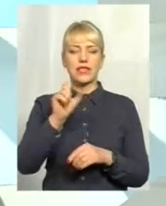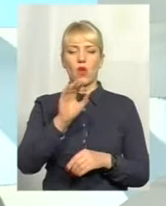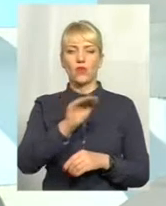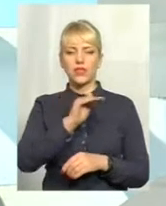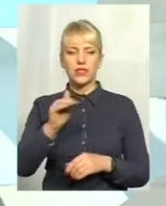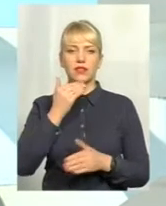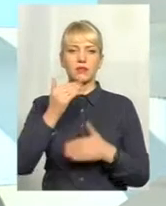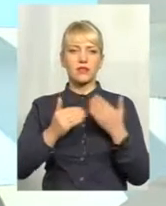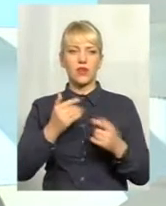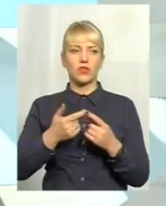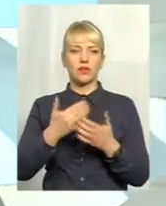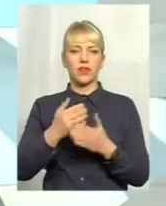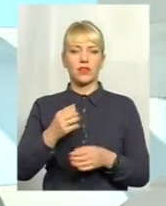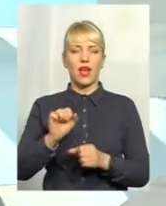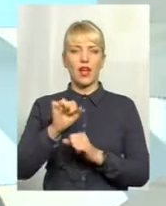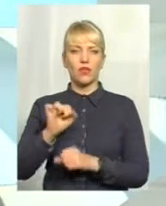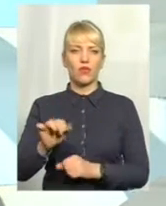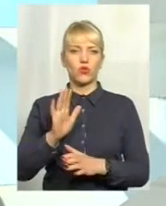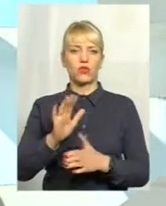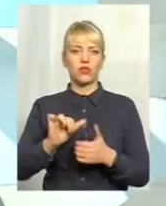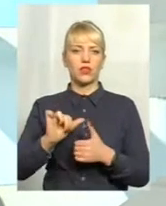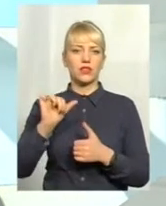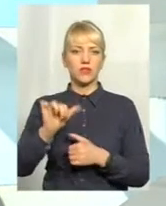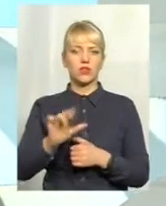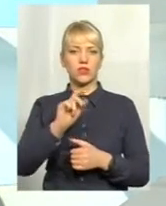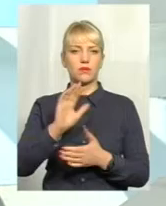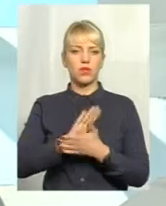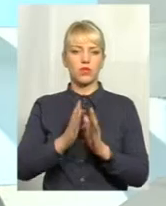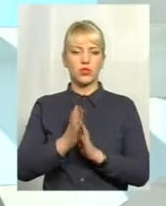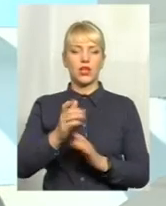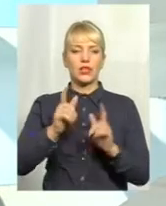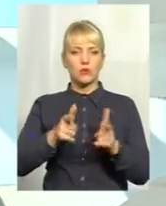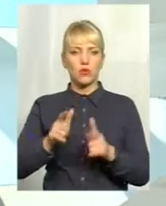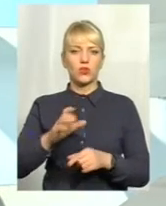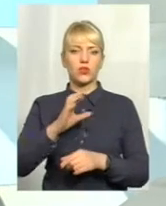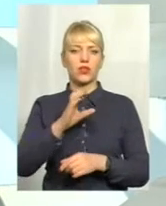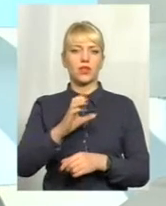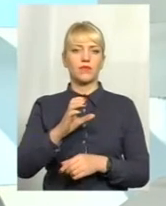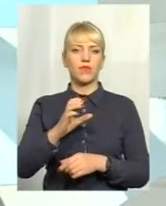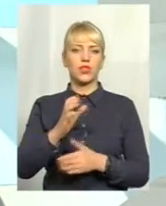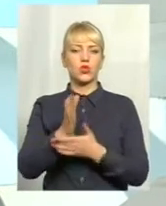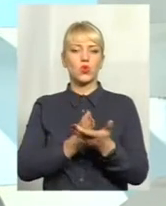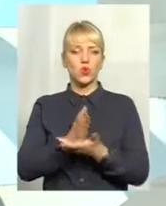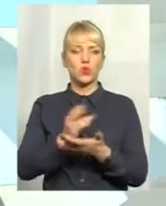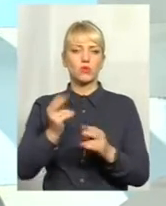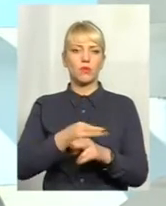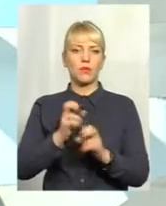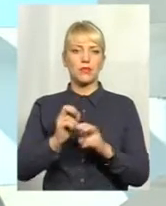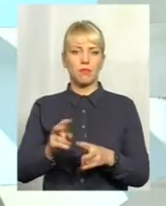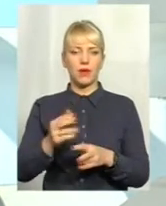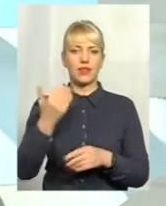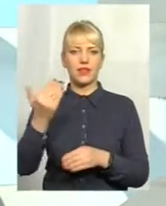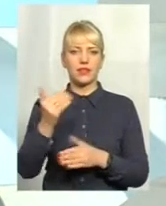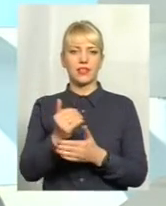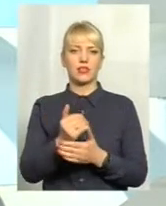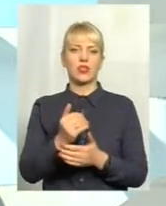того самого адвоката, але тільки виключно з погодженням Служби безпеки їхньої автозаправочної станції, ну, не тільки мережі,